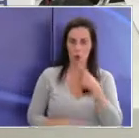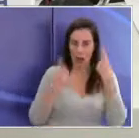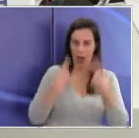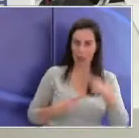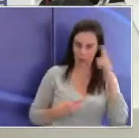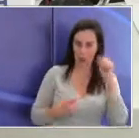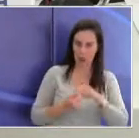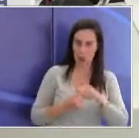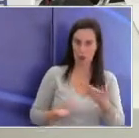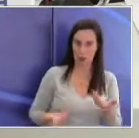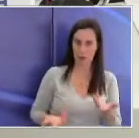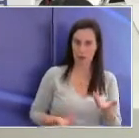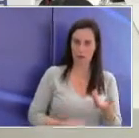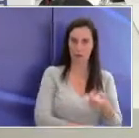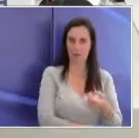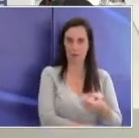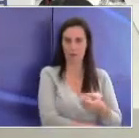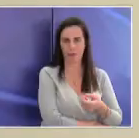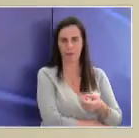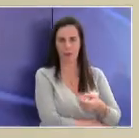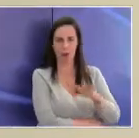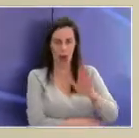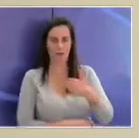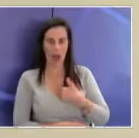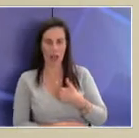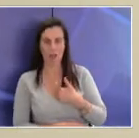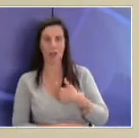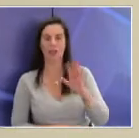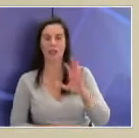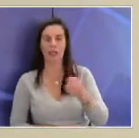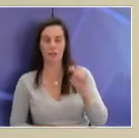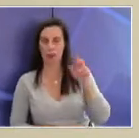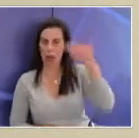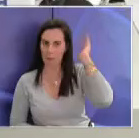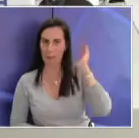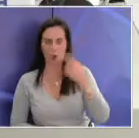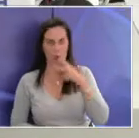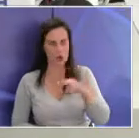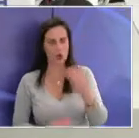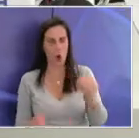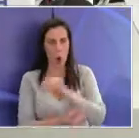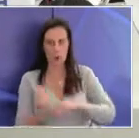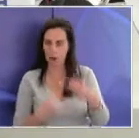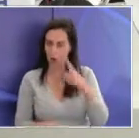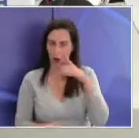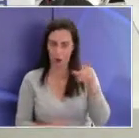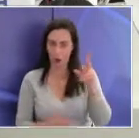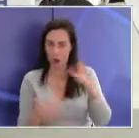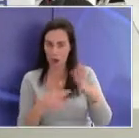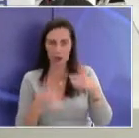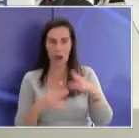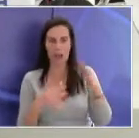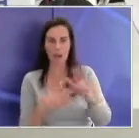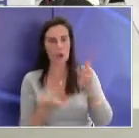החרדים לא טיפשים, בטח הם ביקשו לא את זה, החרדים, ביקשו את זה בכלל, כתוב. לא רק החרדים, בכלל, אפילו אנחנו. אם בא יאיר לפיד וטוען טענה כזאת, אי אפשר לראות אם הוא צודק או לא?